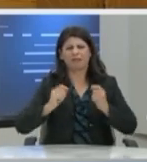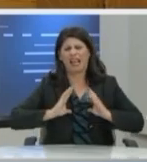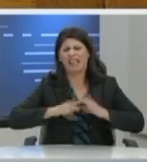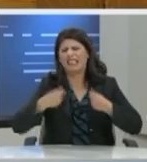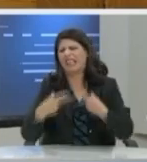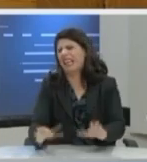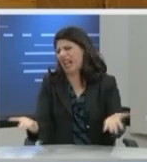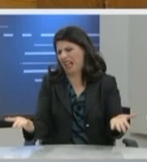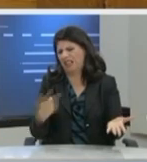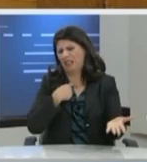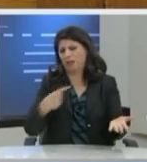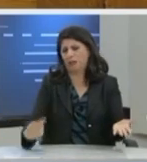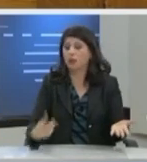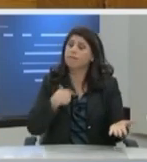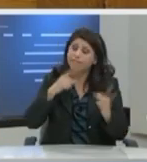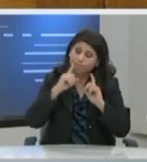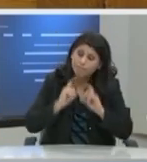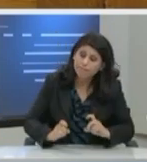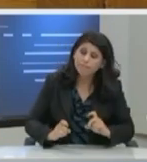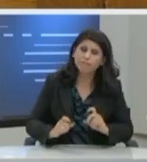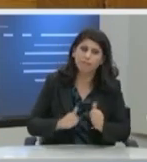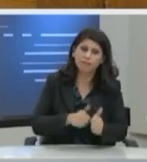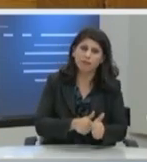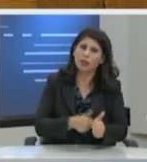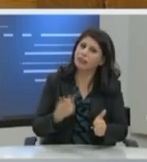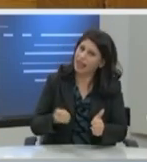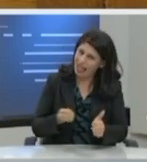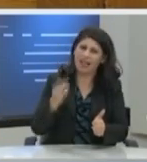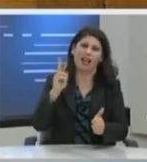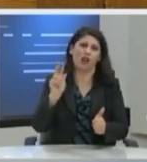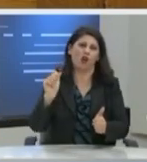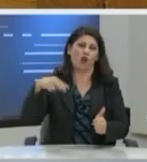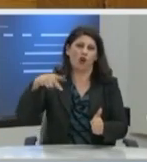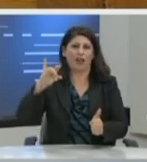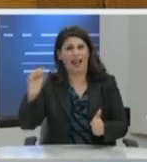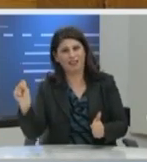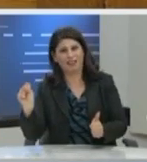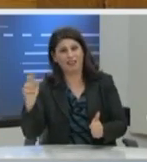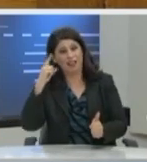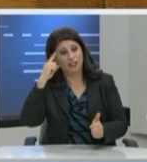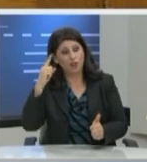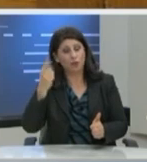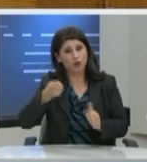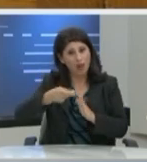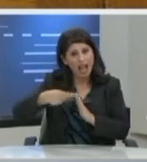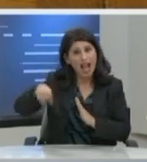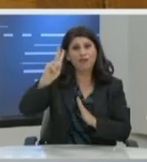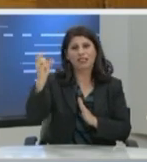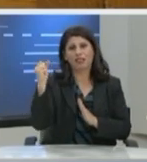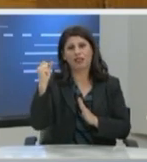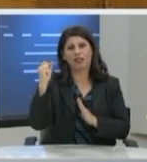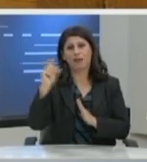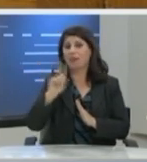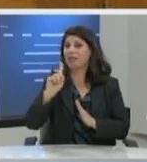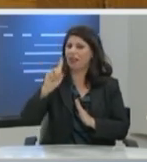εσχρά και αναγκαζόμεθα. Τα έκανε ο Ράλης και εγώ νομίζω ότι αύξησε τη δύναμη αντί να τη